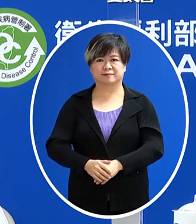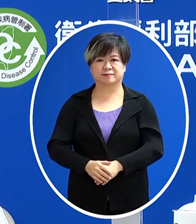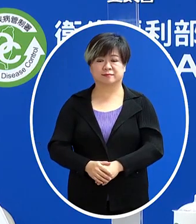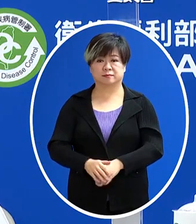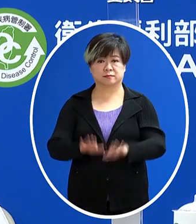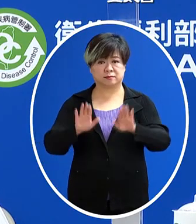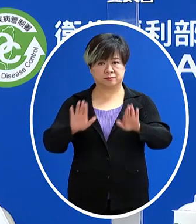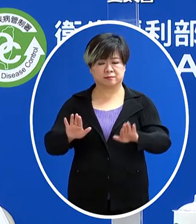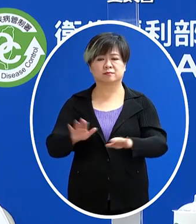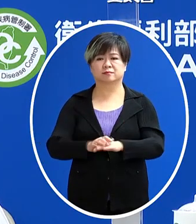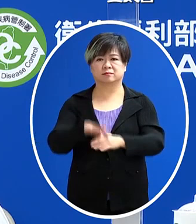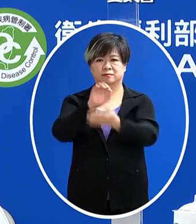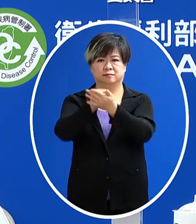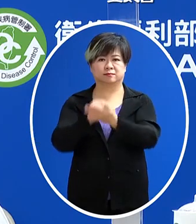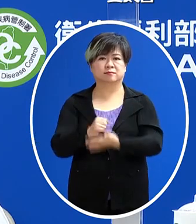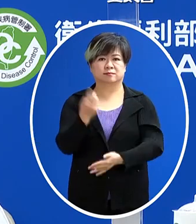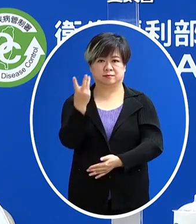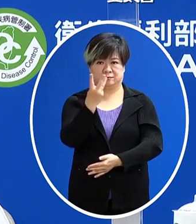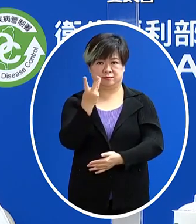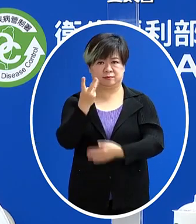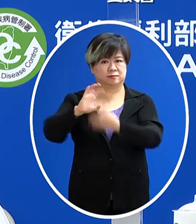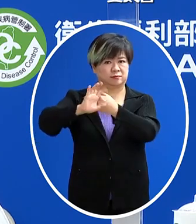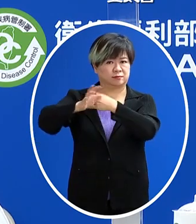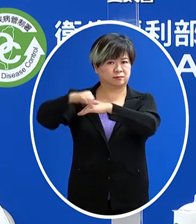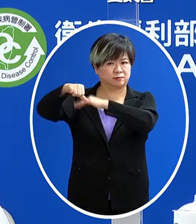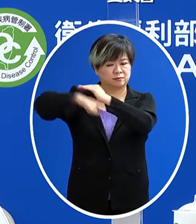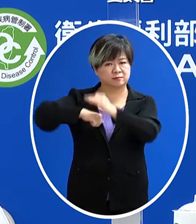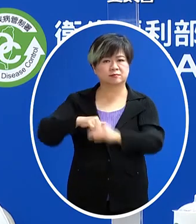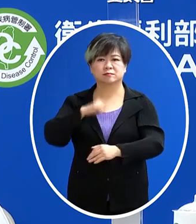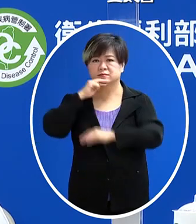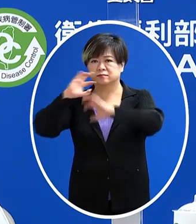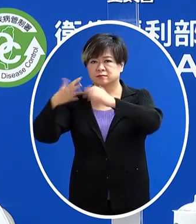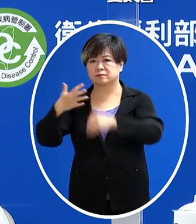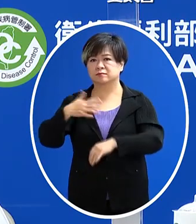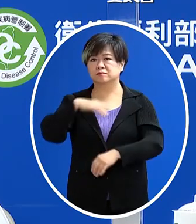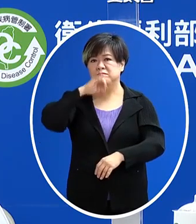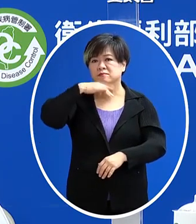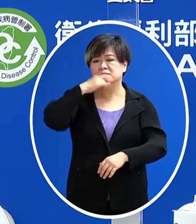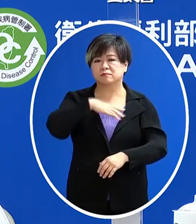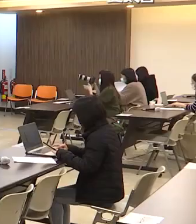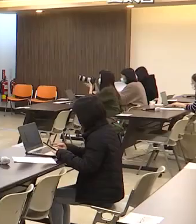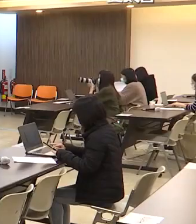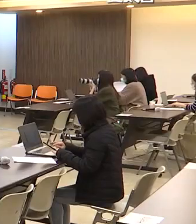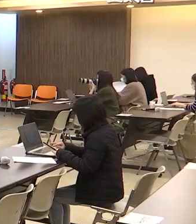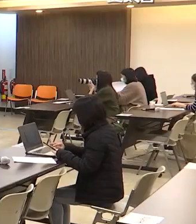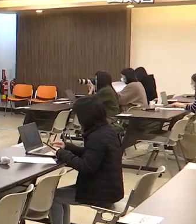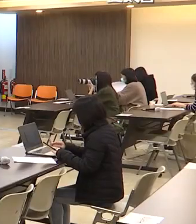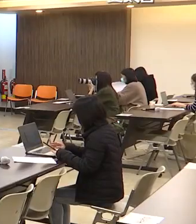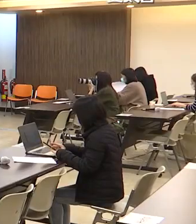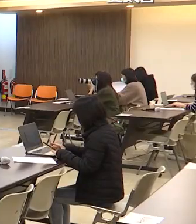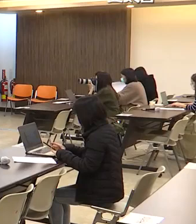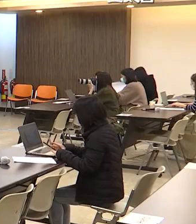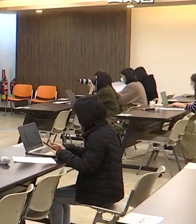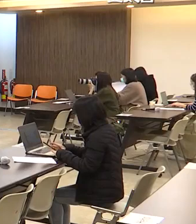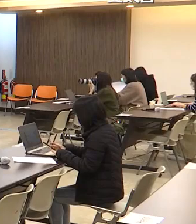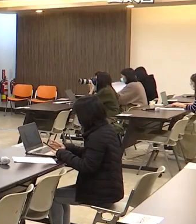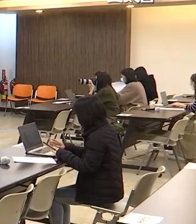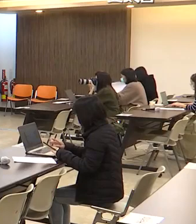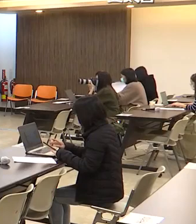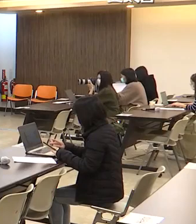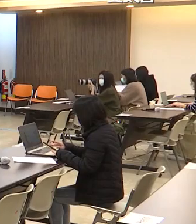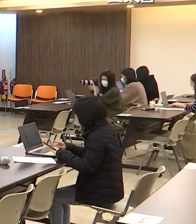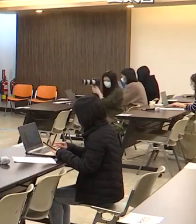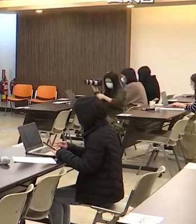今天有三例境外这一入的病例，分别从英国、越南及菲律宾入境。 指挥中心表示，英国